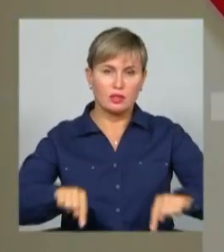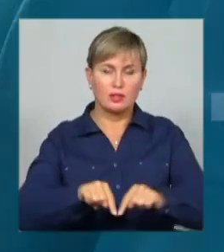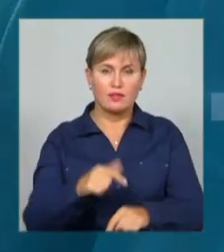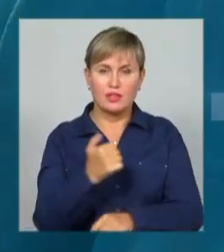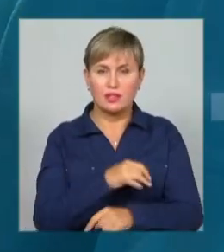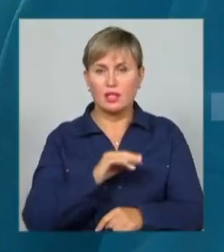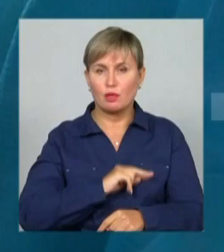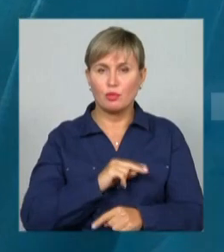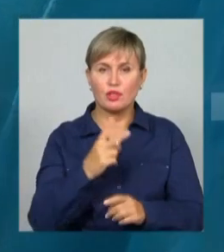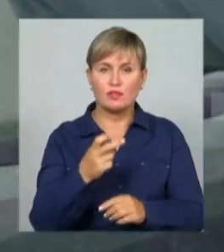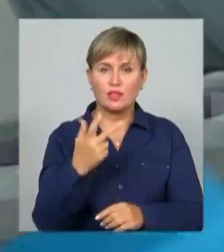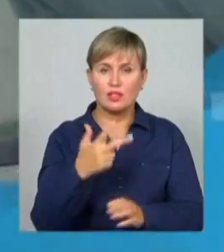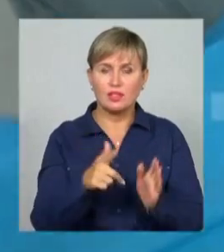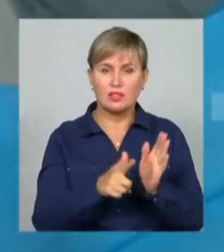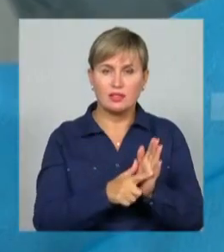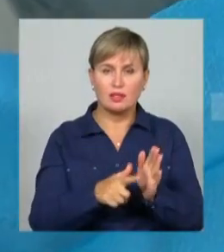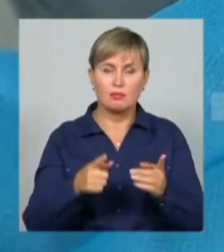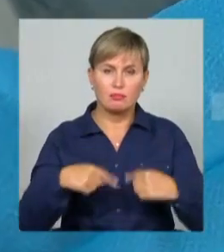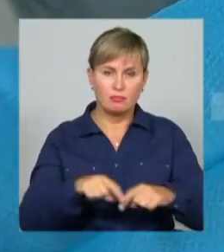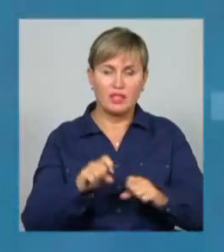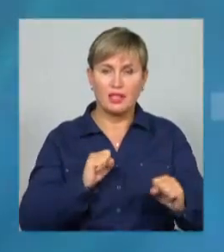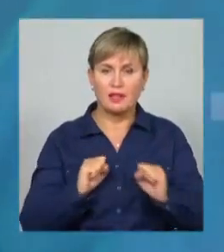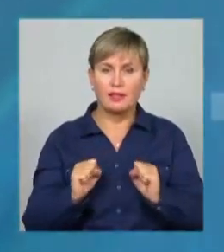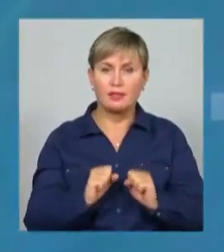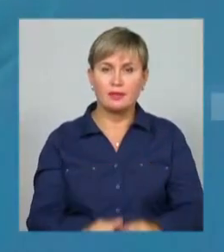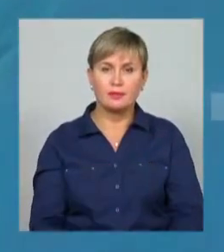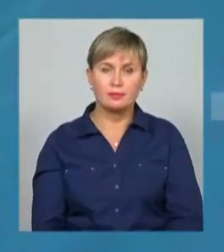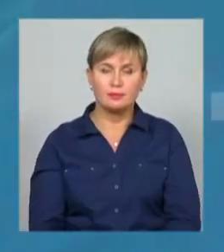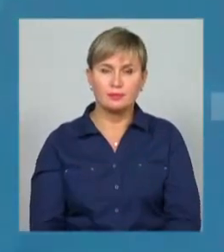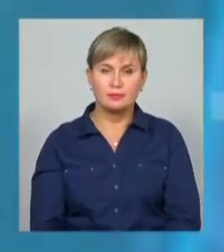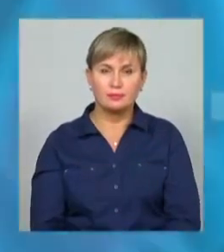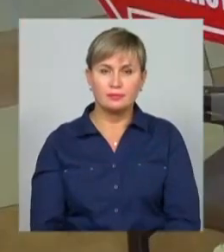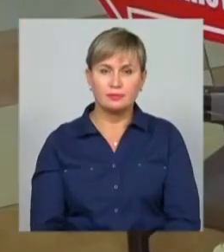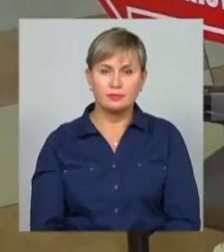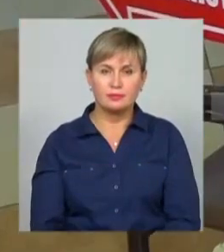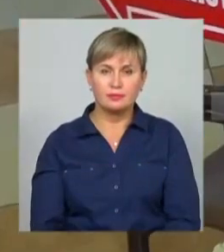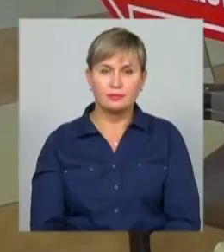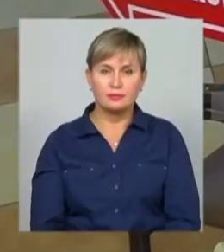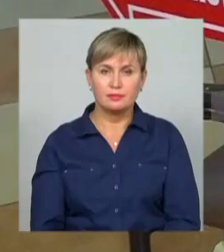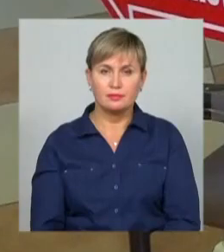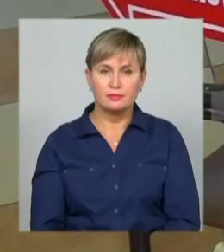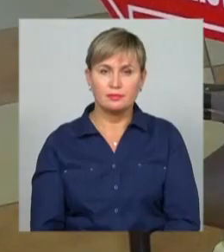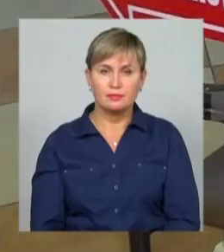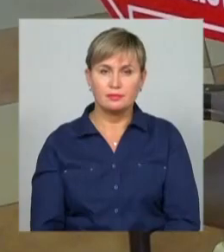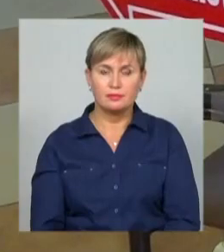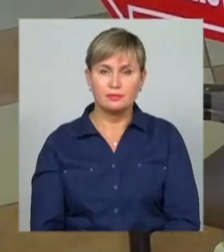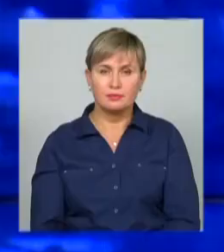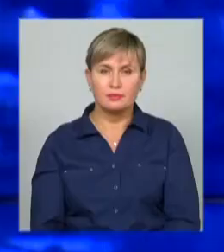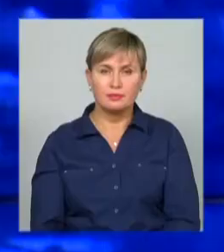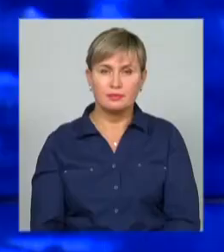вакцинации и работают 237 прививочных бригад. Диас Махамбетов, Самбат Ногай, Мирам Исабеков, Сагандык Нарыков, телеканал